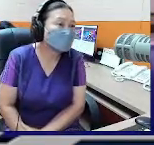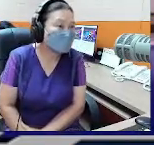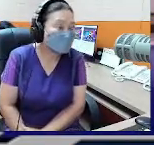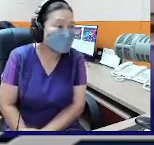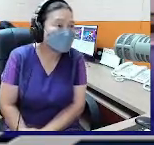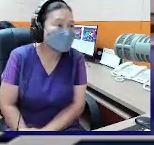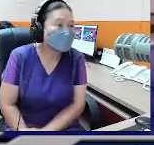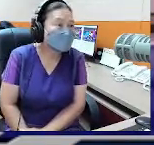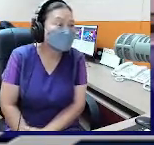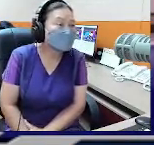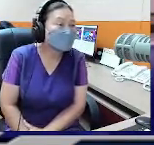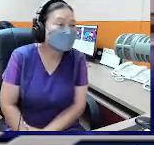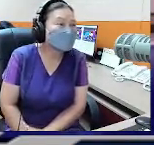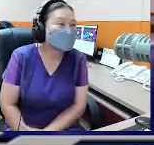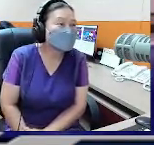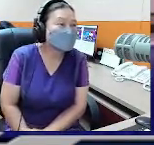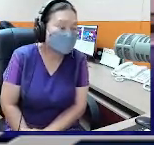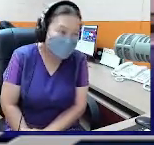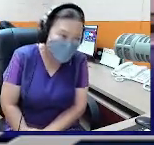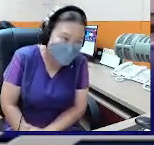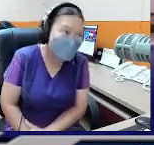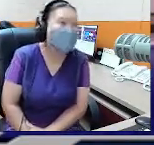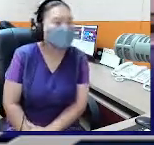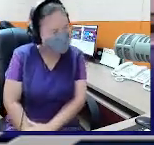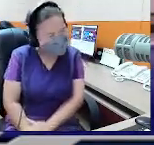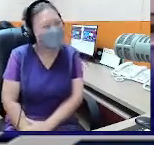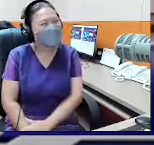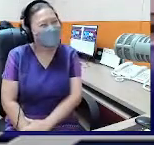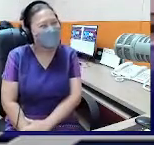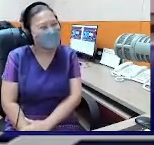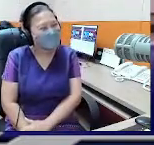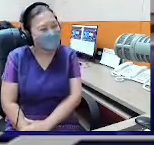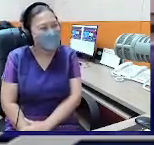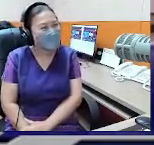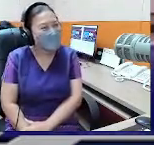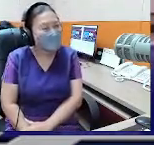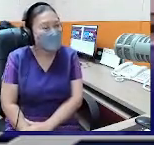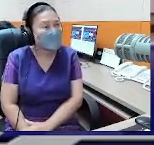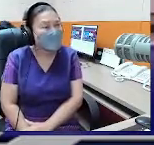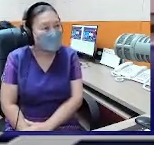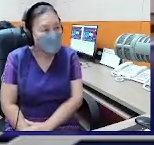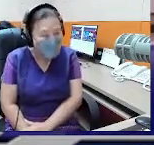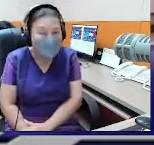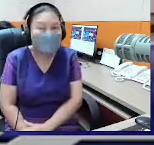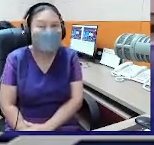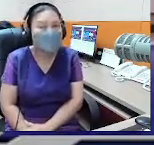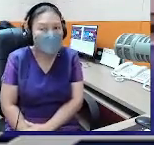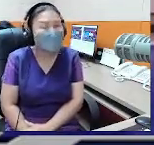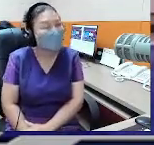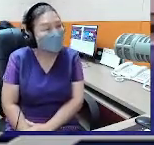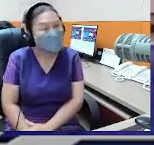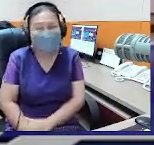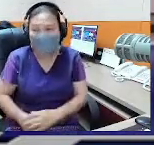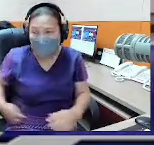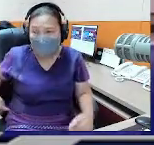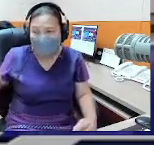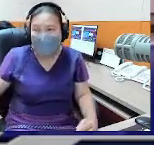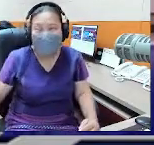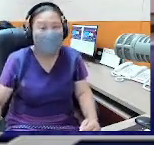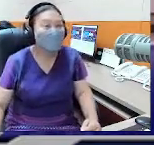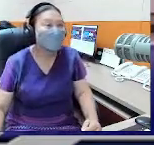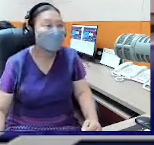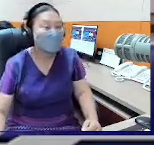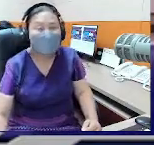โดดเด่นในเรื่องของการจัดการที่พักโรงแรมด้วย นะคะเราก็จะมีหอพักนักศึกษามาตรฐานโรงแรมเลยค่ะ มีแม่บ้านทำความสะอาด